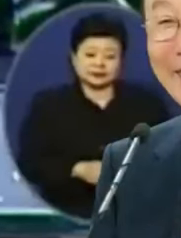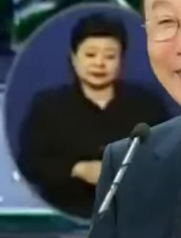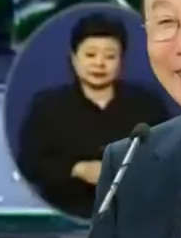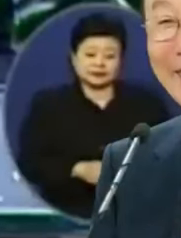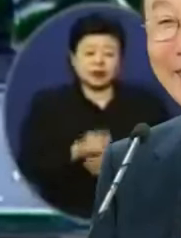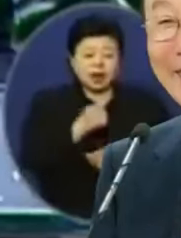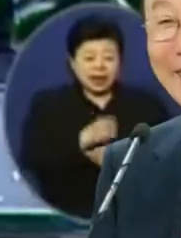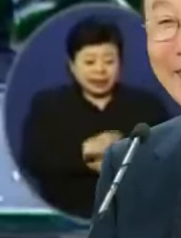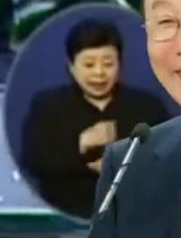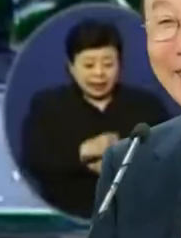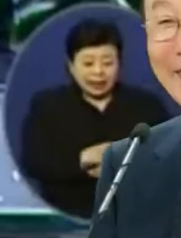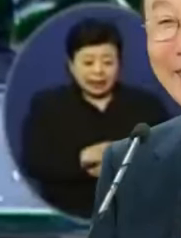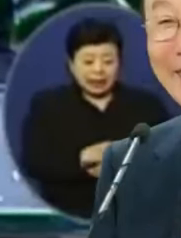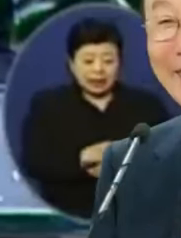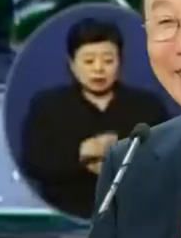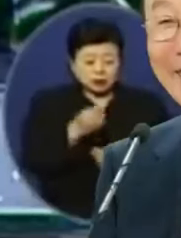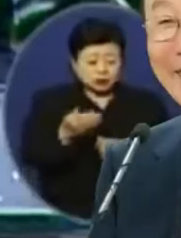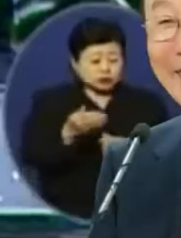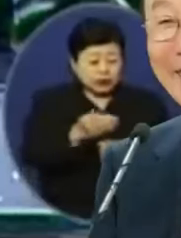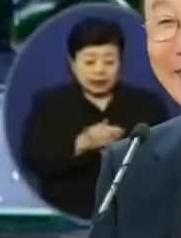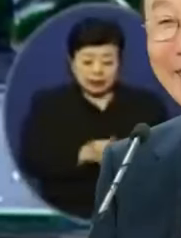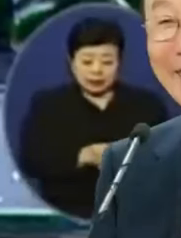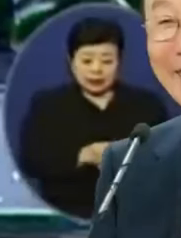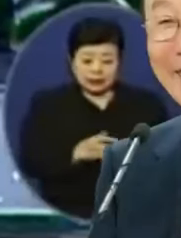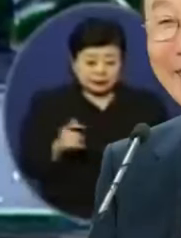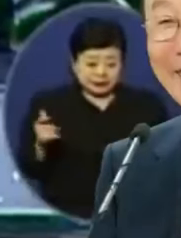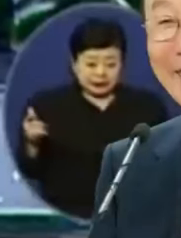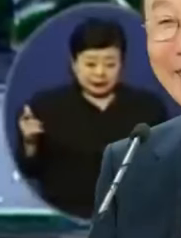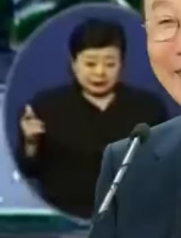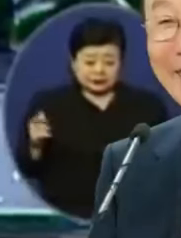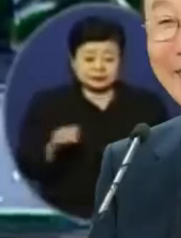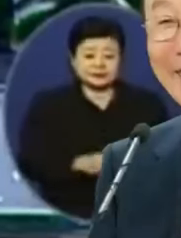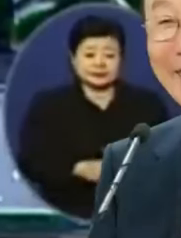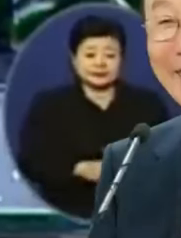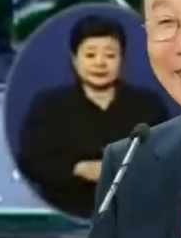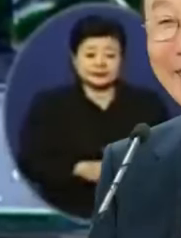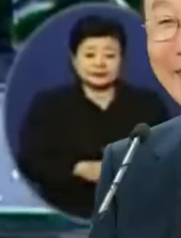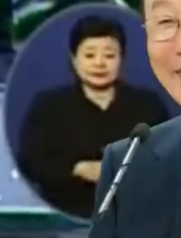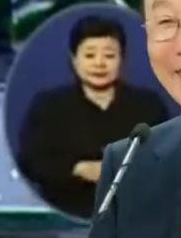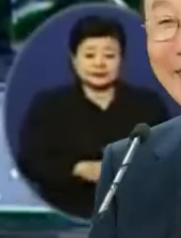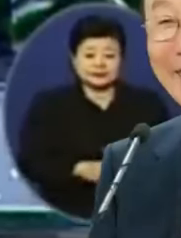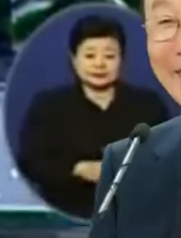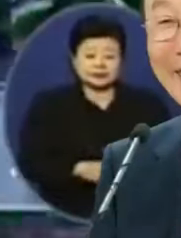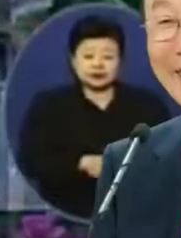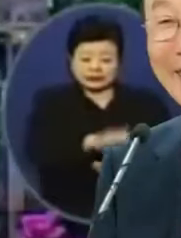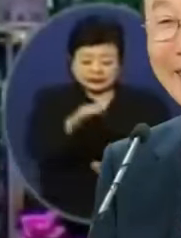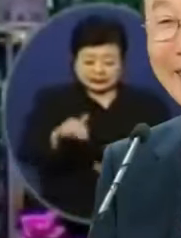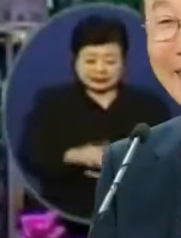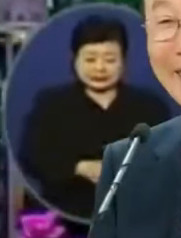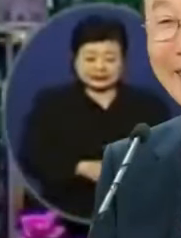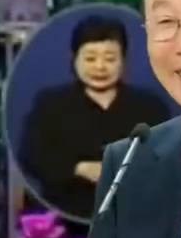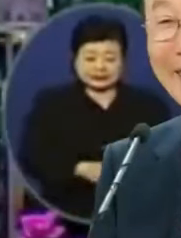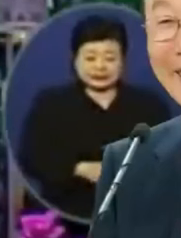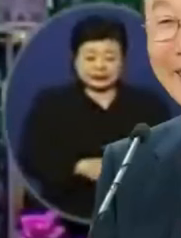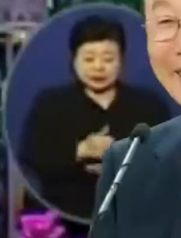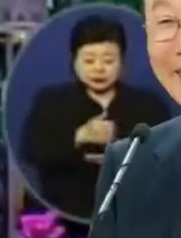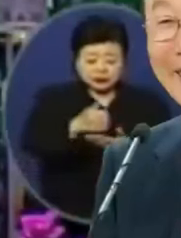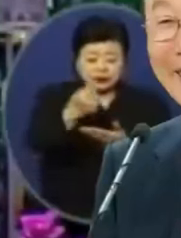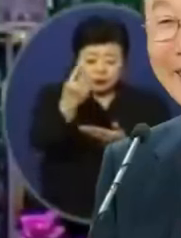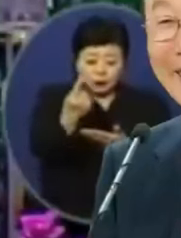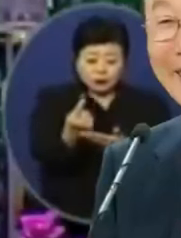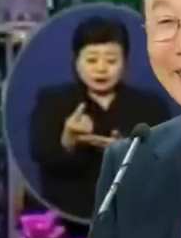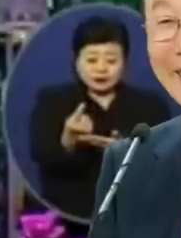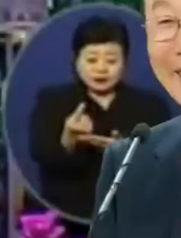무엇을 하라 그러면 구원을 주겠다, 그런 종교가 아닙니다. 우리는 주님이